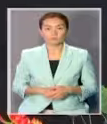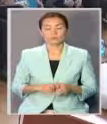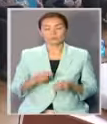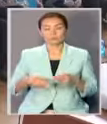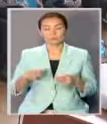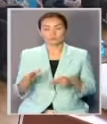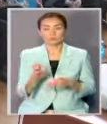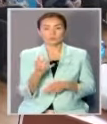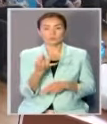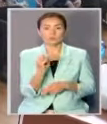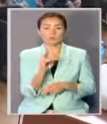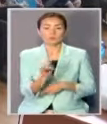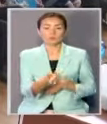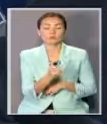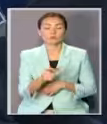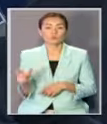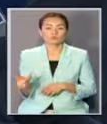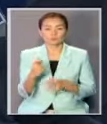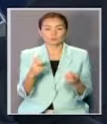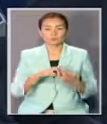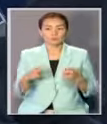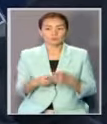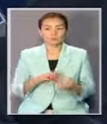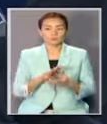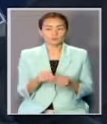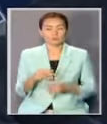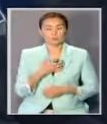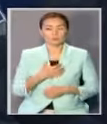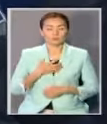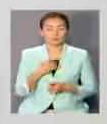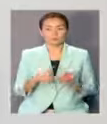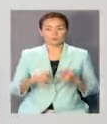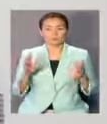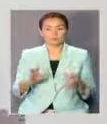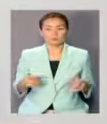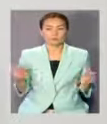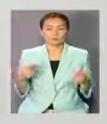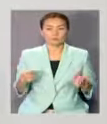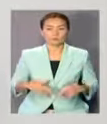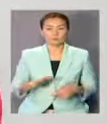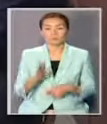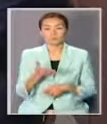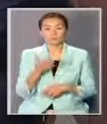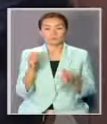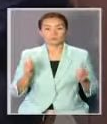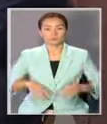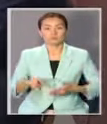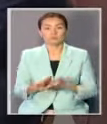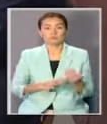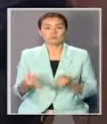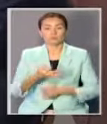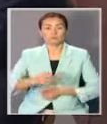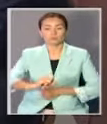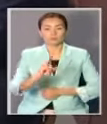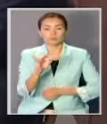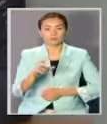аяқтаймыз. Серік Шапкенов жергілікті тұрғындардың өзекті мәселелері маңыздылығына қарай заң аясында шешілетінін айтты. Сонымен қатар облыс